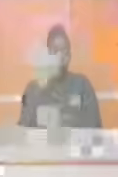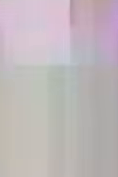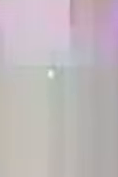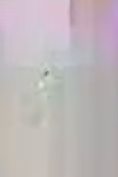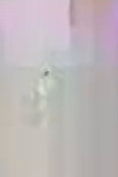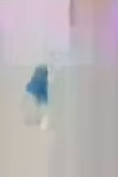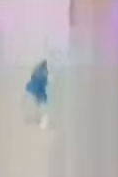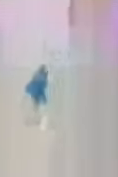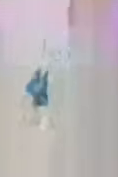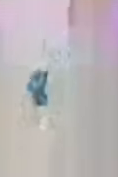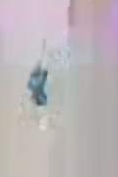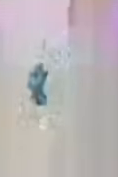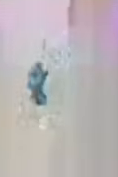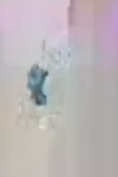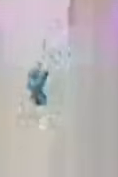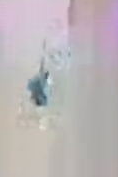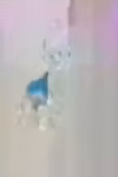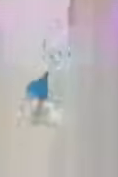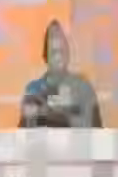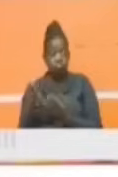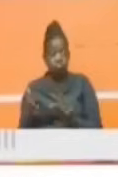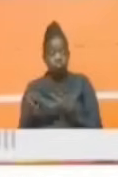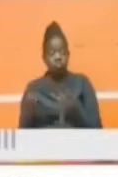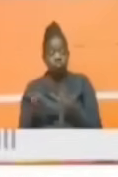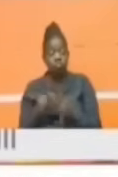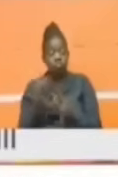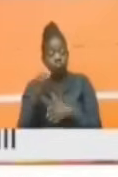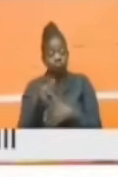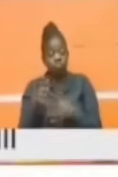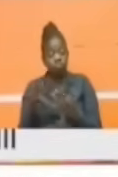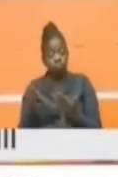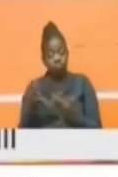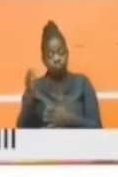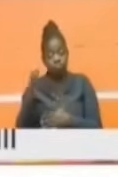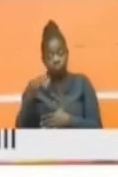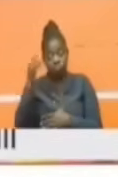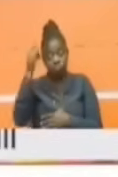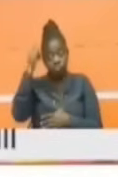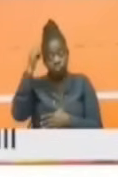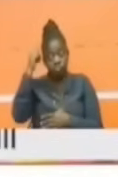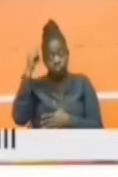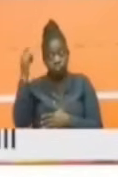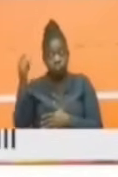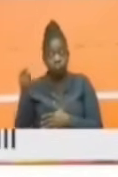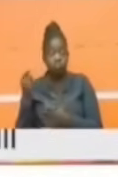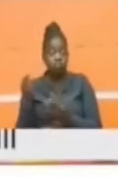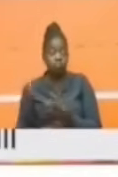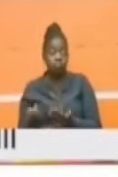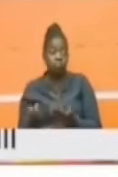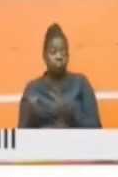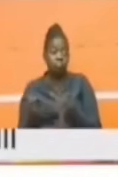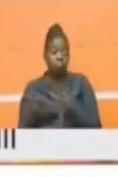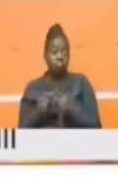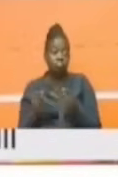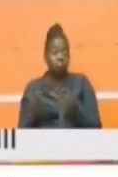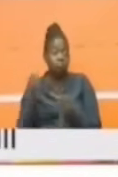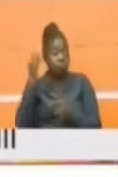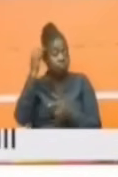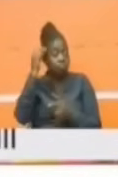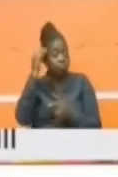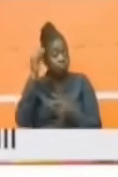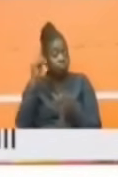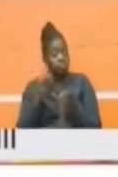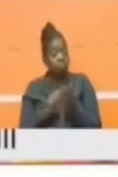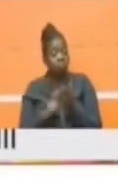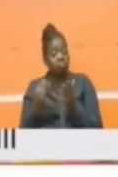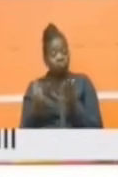antibacterial era bw'omufuwa ku mutwe ngoma z'okusala ebirevu oba enviiri aziba obutuli obwo ne butafuna